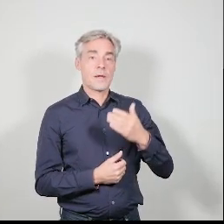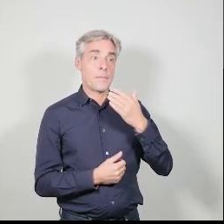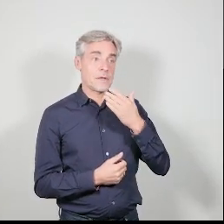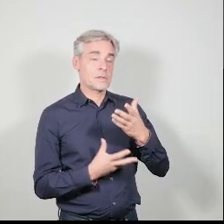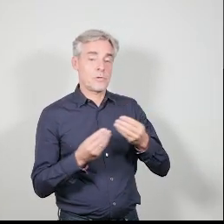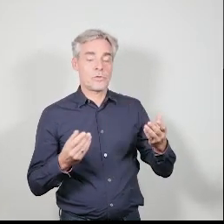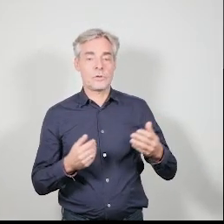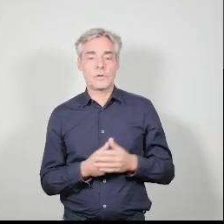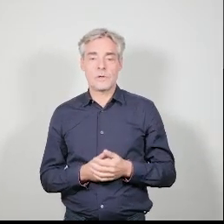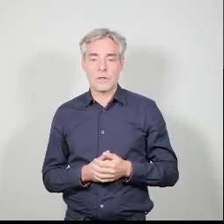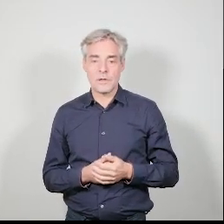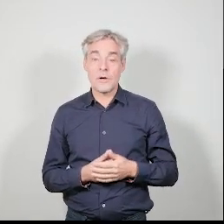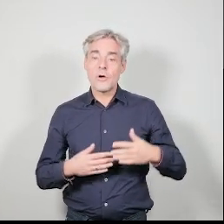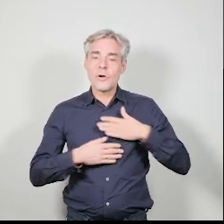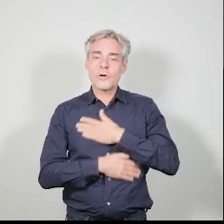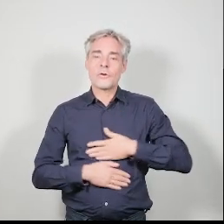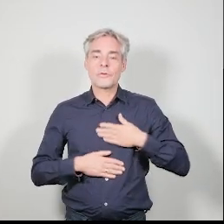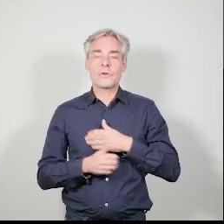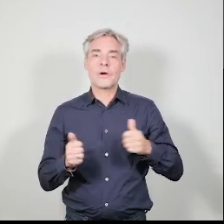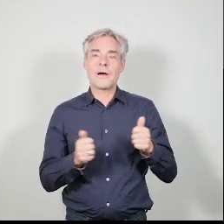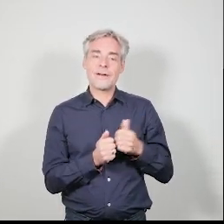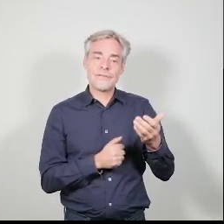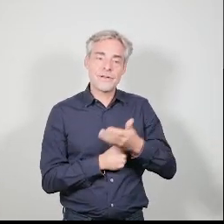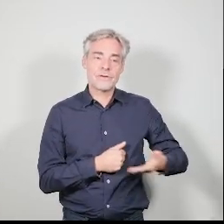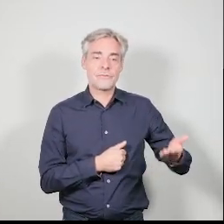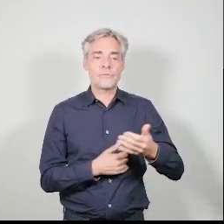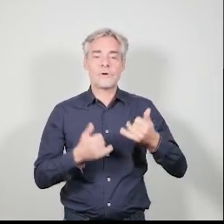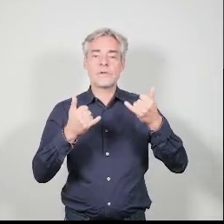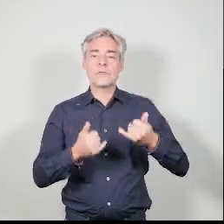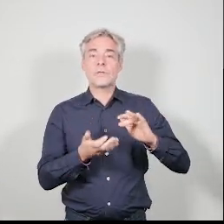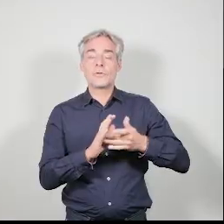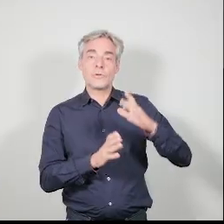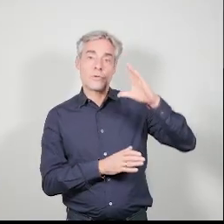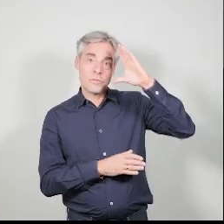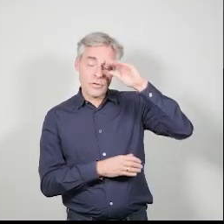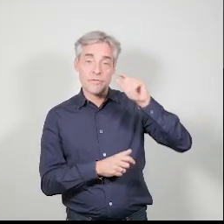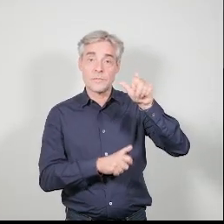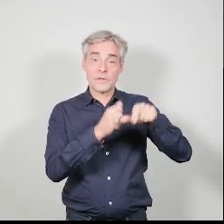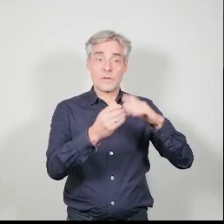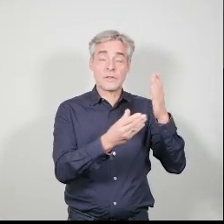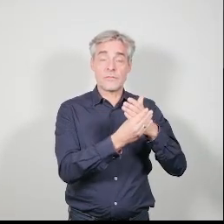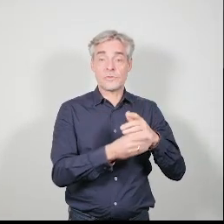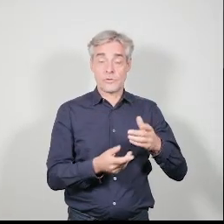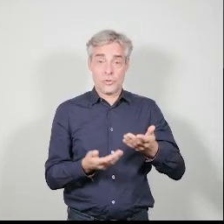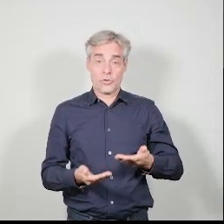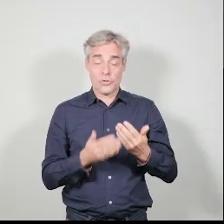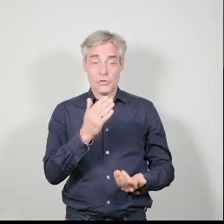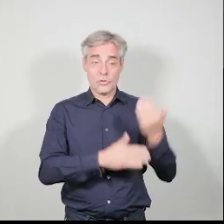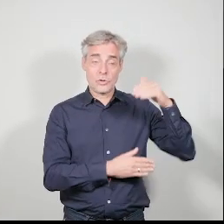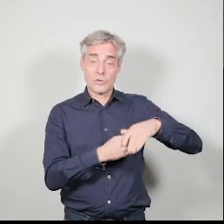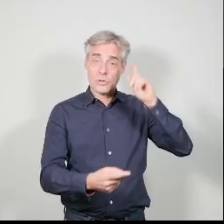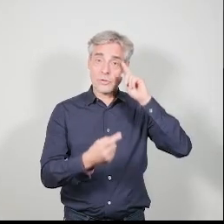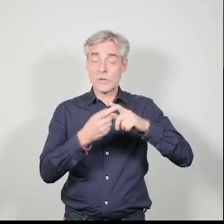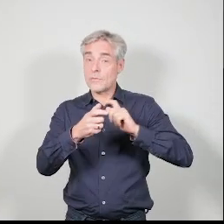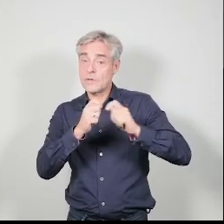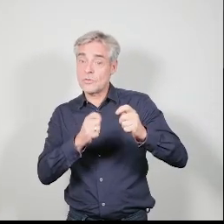beaucoup Régis, et ravi d'être à vos côtés et à ceux de tous les professionnels, intervenants qui vont tout au long de la journée discuter de cette thématique